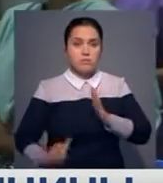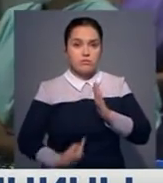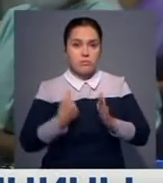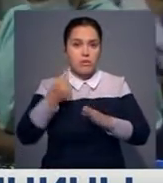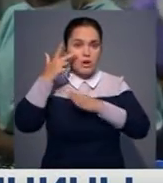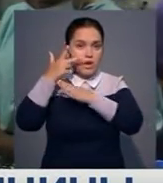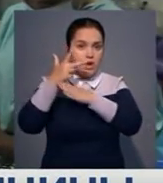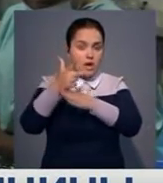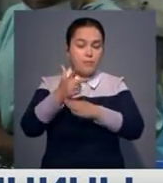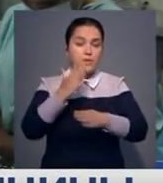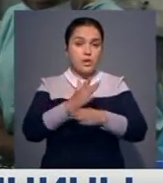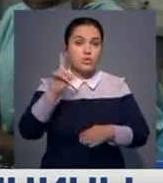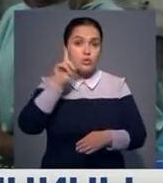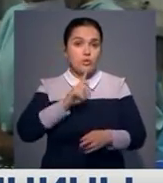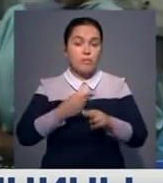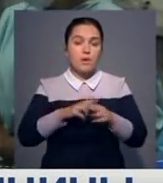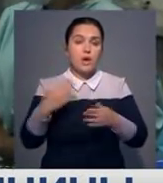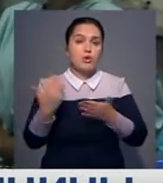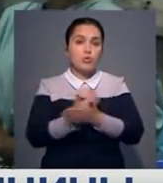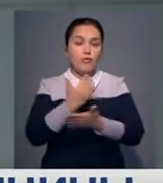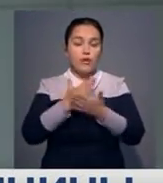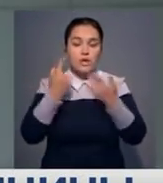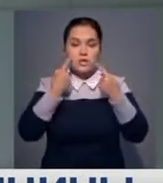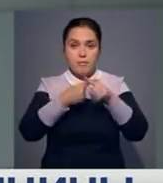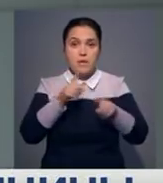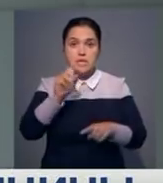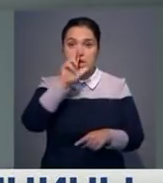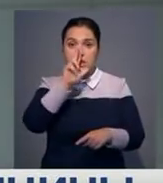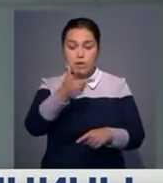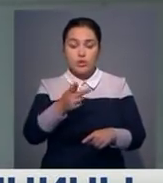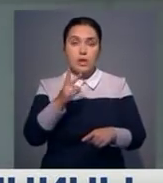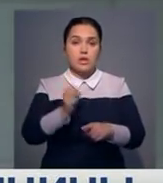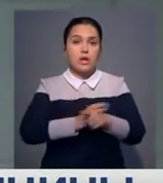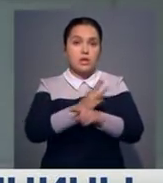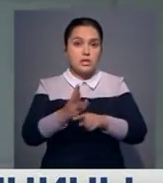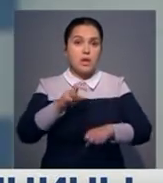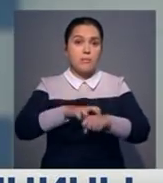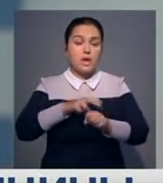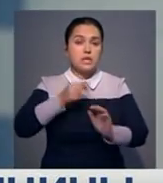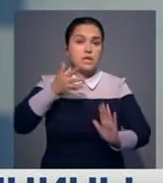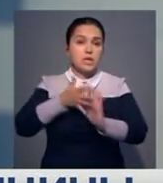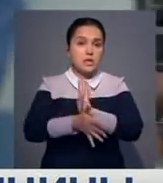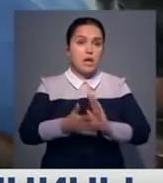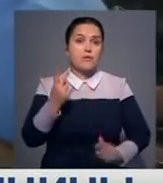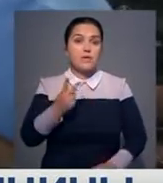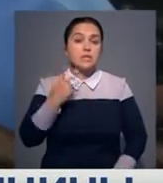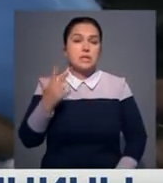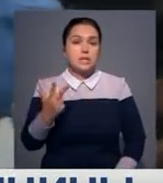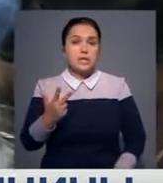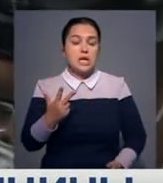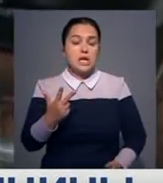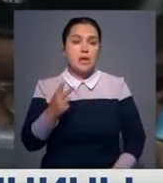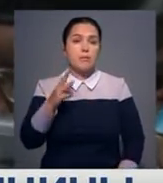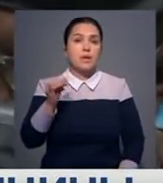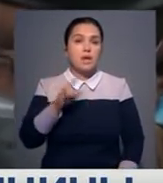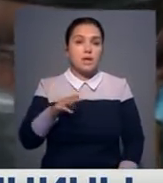эндовидеохирургия. Как раз пригодилось новое оборудование. В области за последние 3 года на оснащение больниц затратили почти 23,5 миллиарда